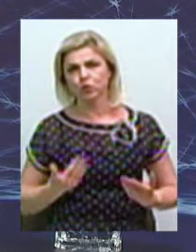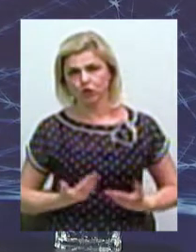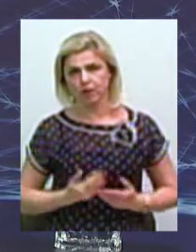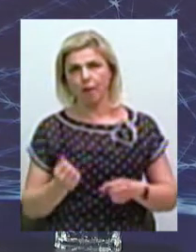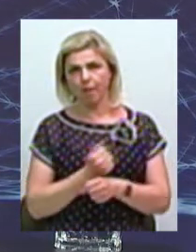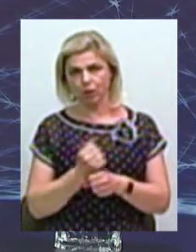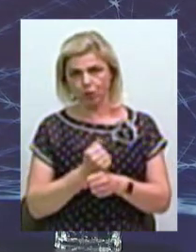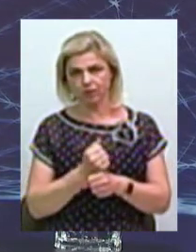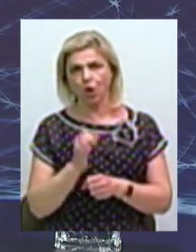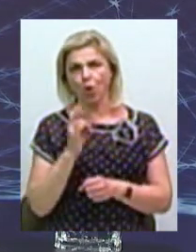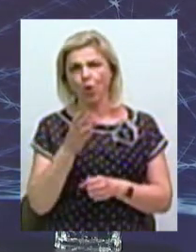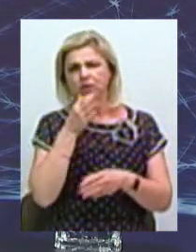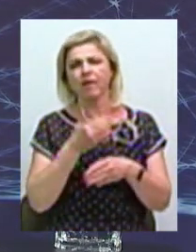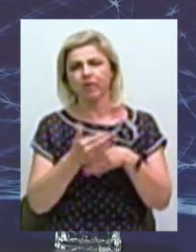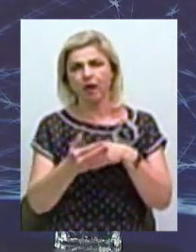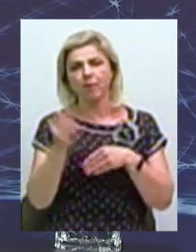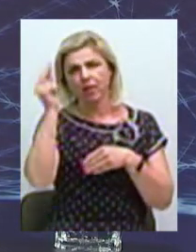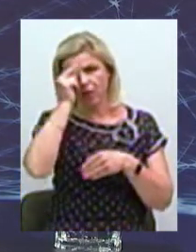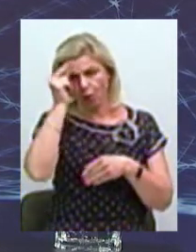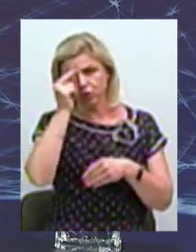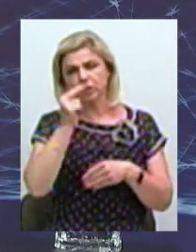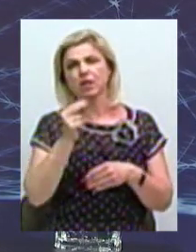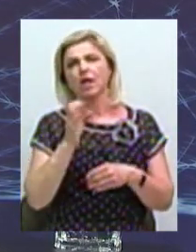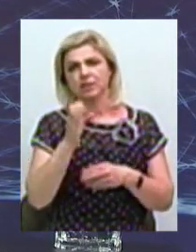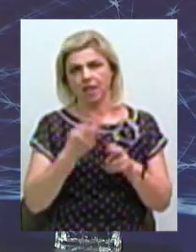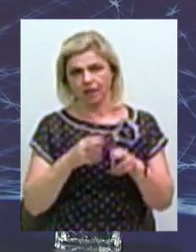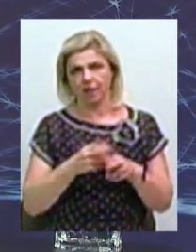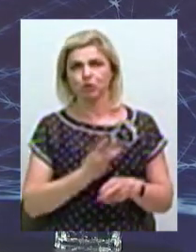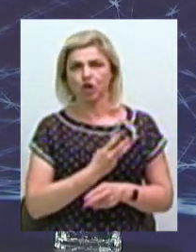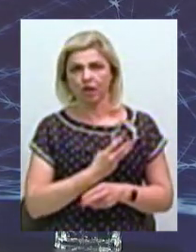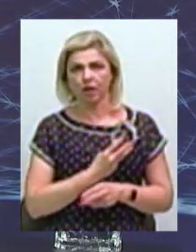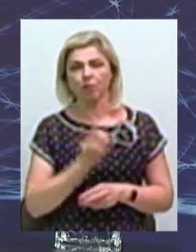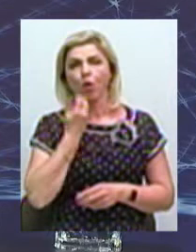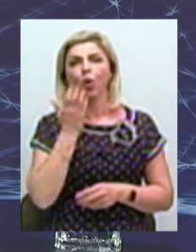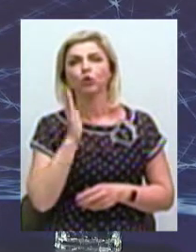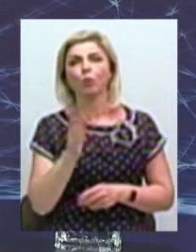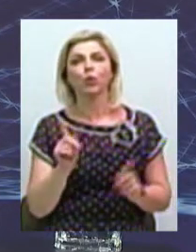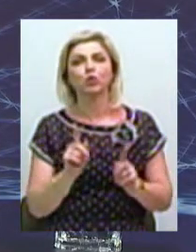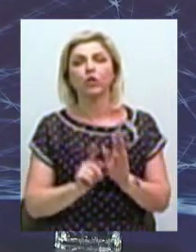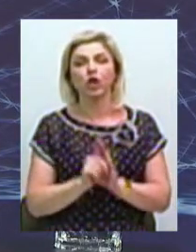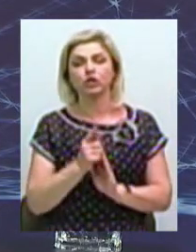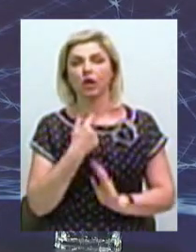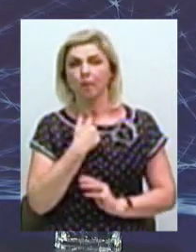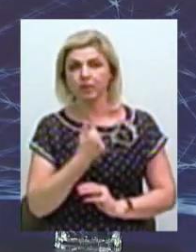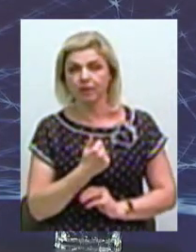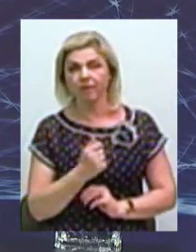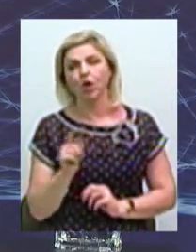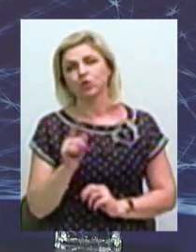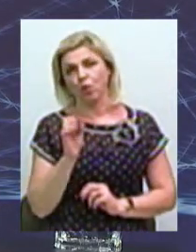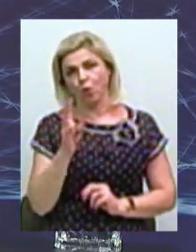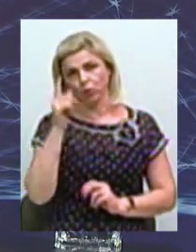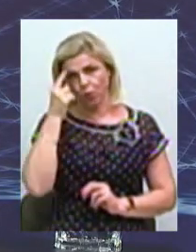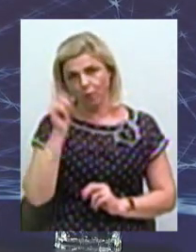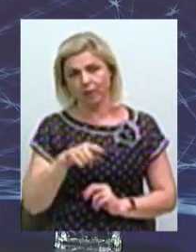он научится со временем жить с этим желанием, когда будет только какие-то начальные позывы, чтобы он умел их, ну, как